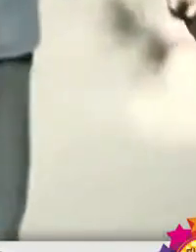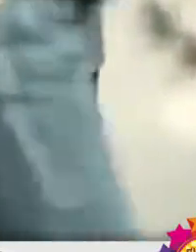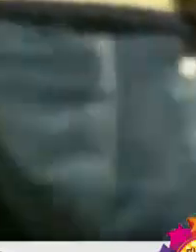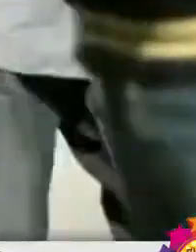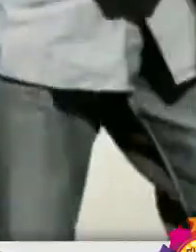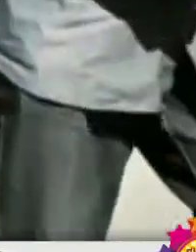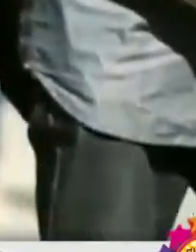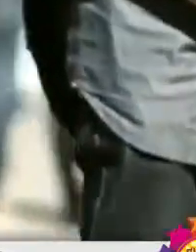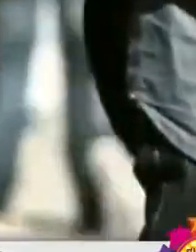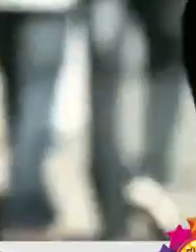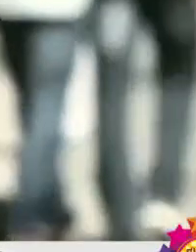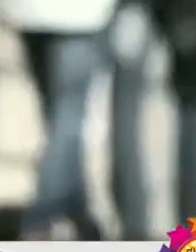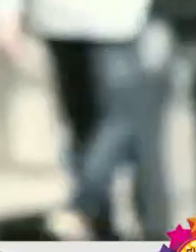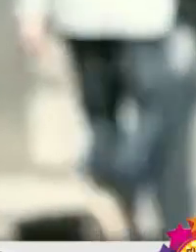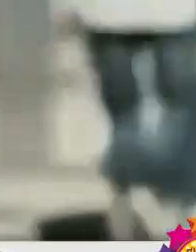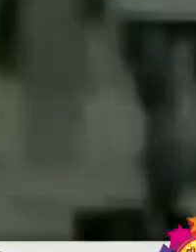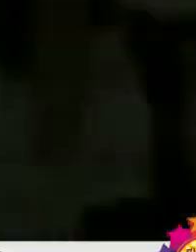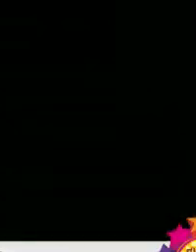지켜주세요.